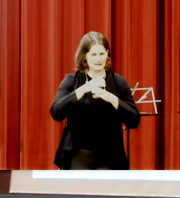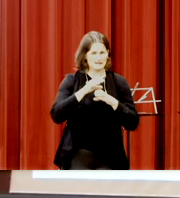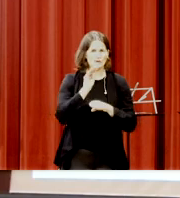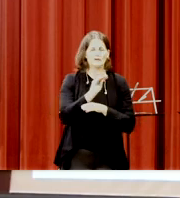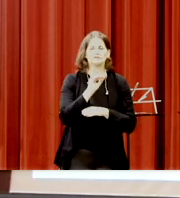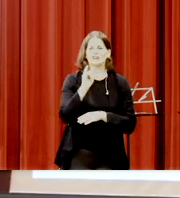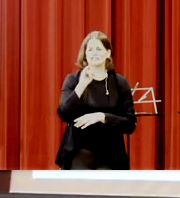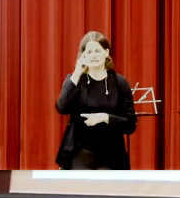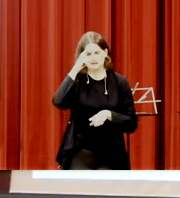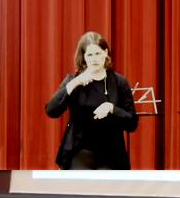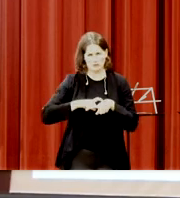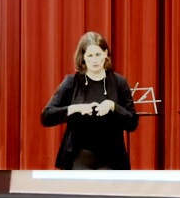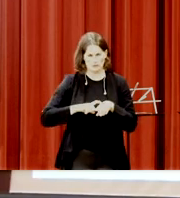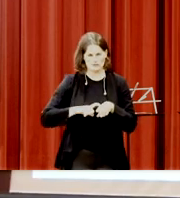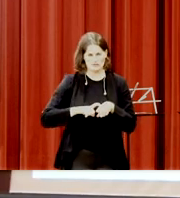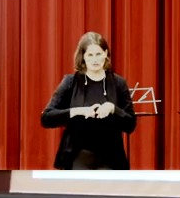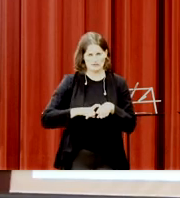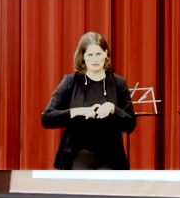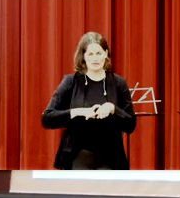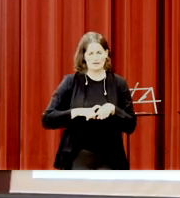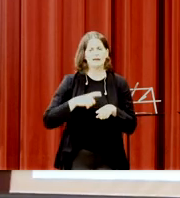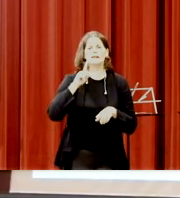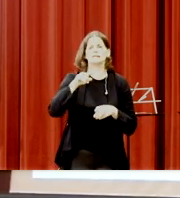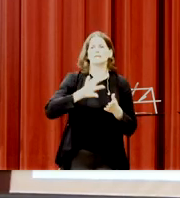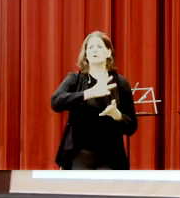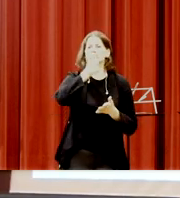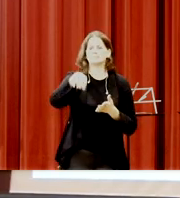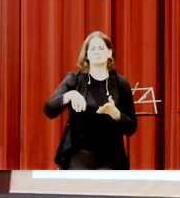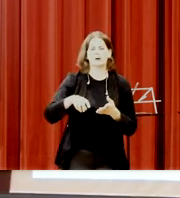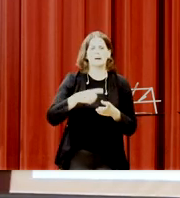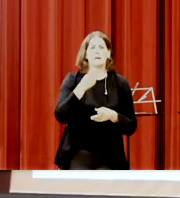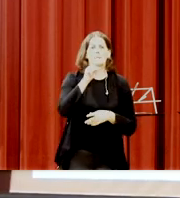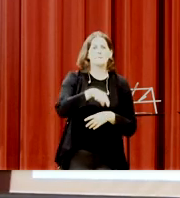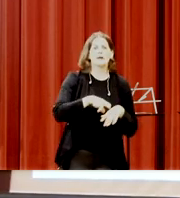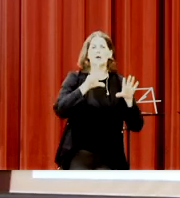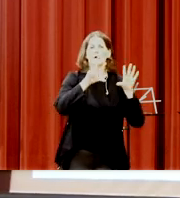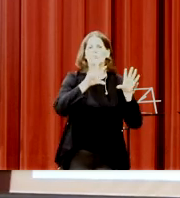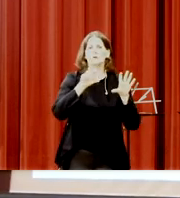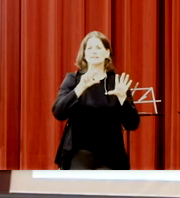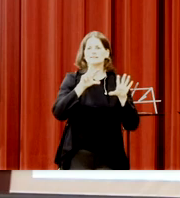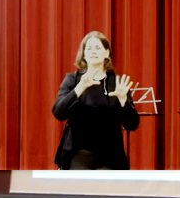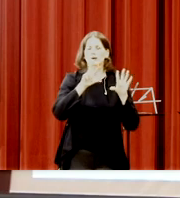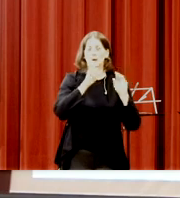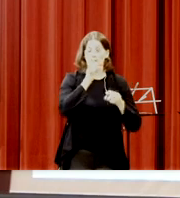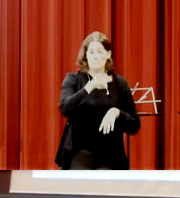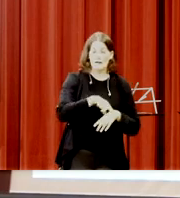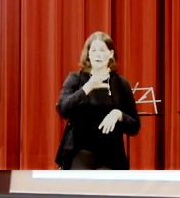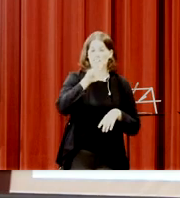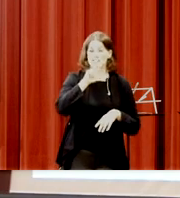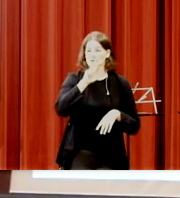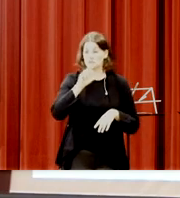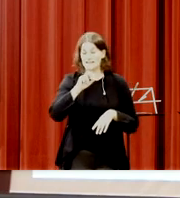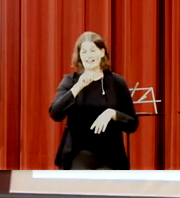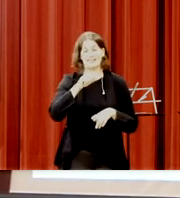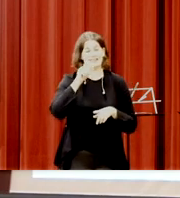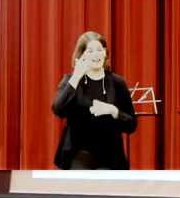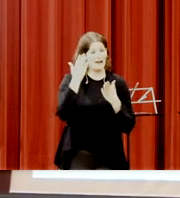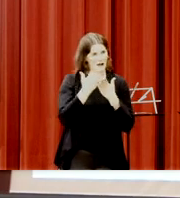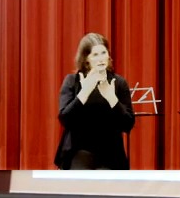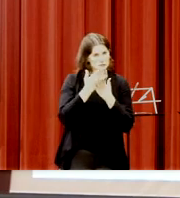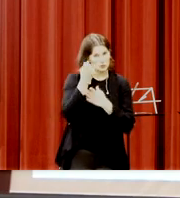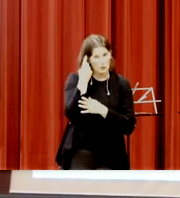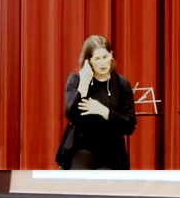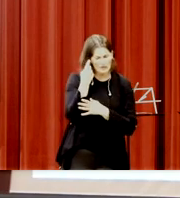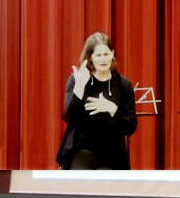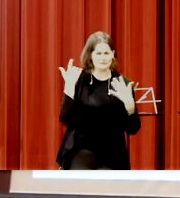1.880 estudiants és una feina ingent, us ho asseguro. I com ja he fet moltes vegades, però avui no podia ser menys, no puc